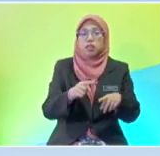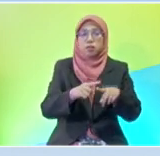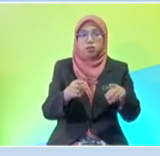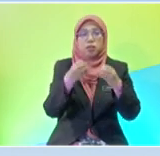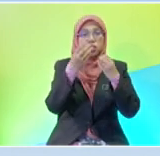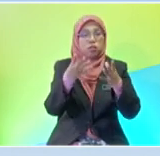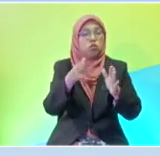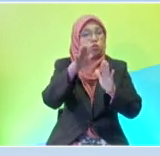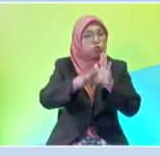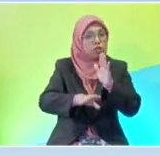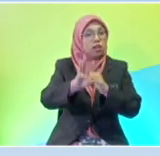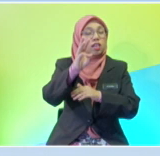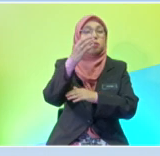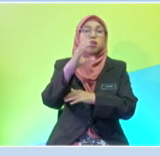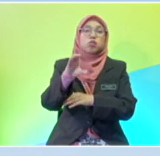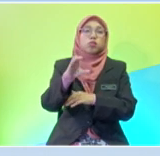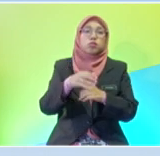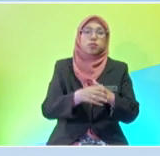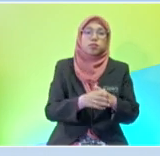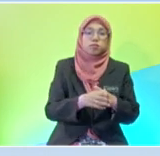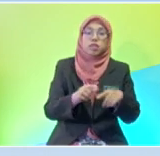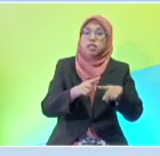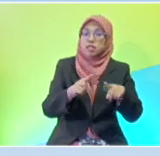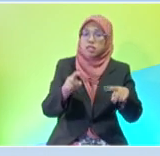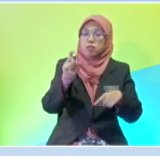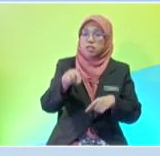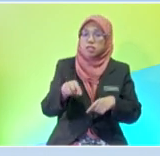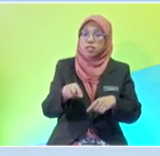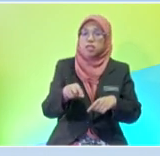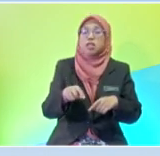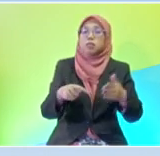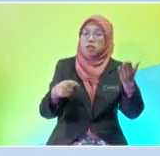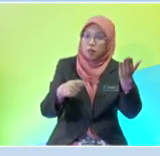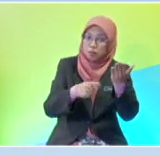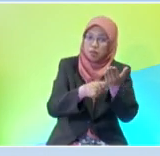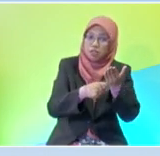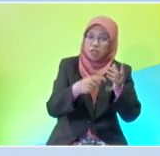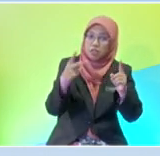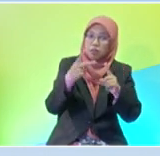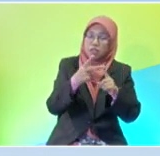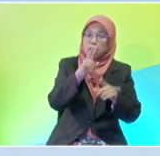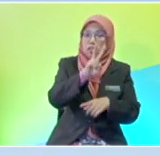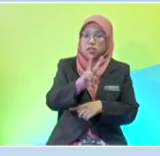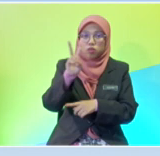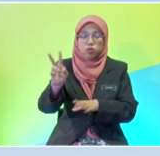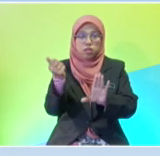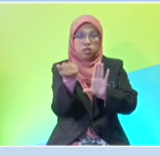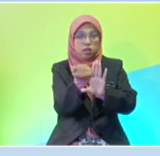600 Jadi kita mesti menambahkan kepada kedua-duanya